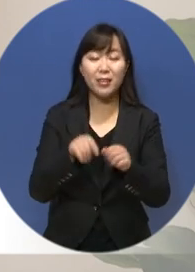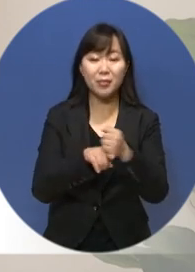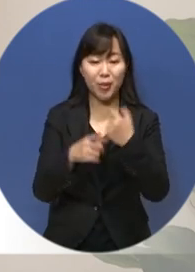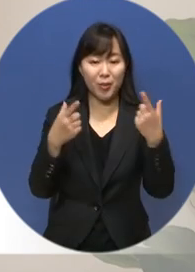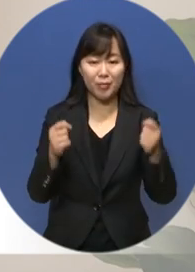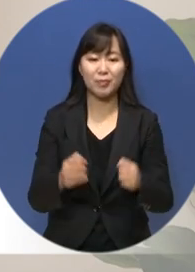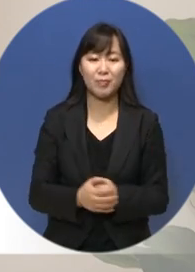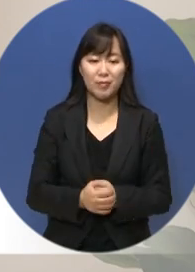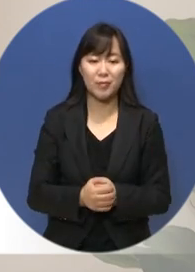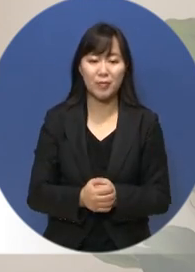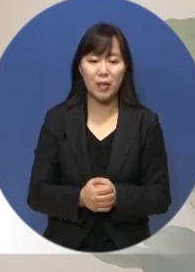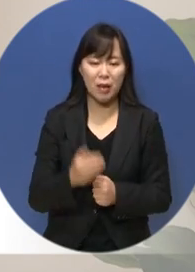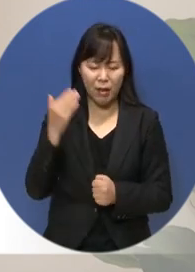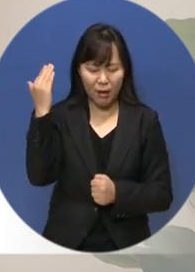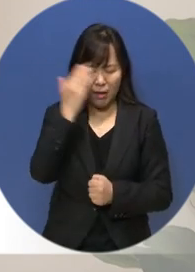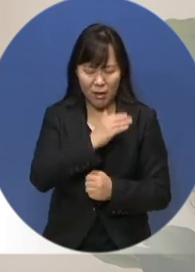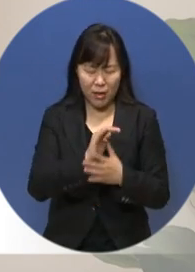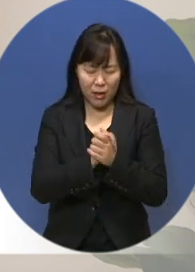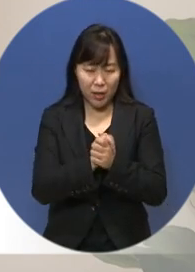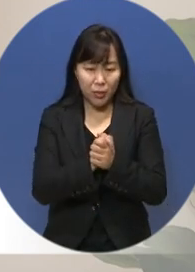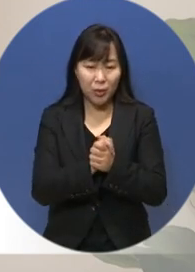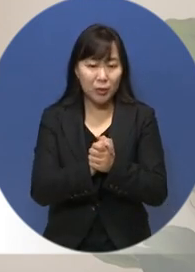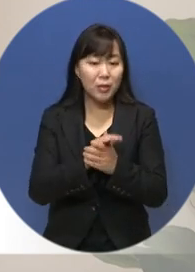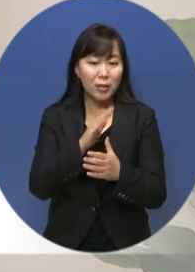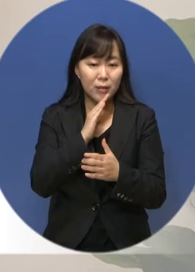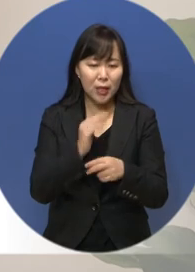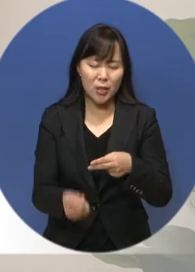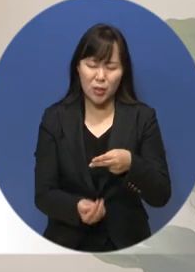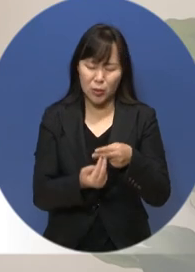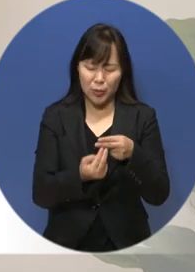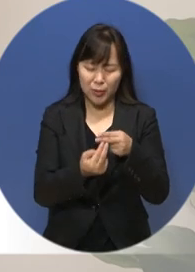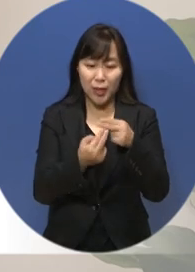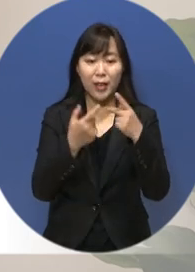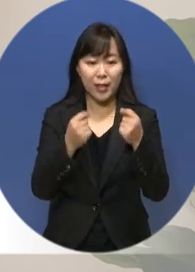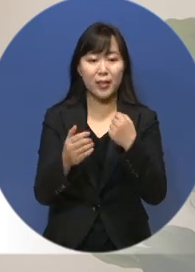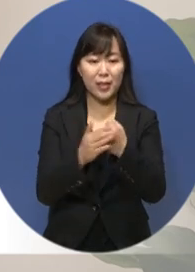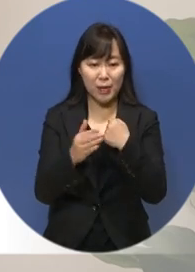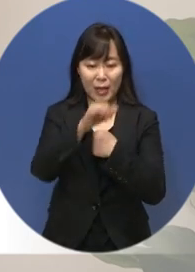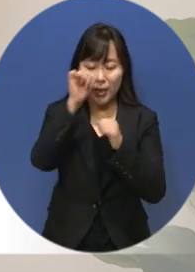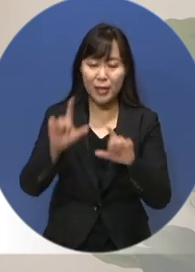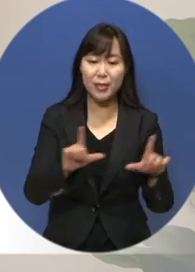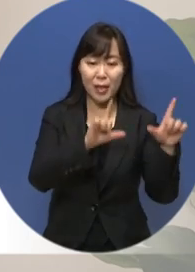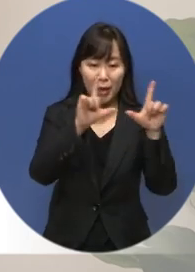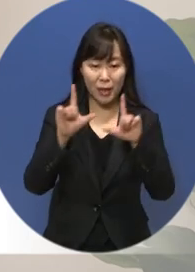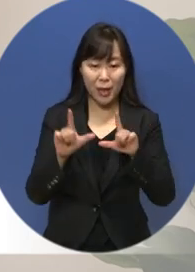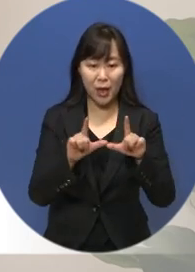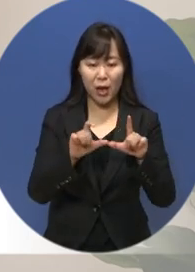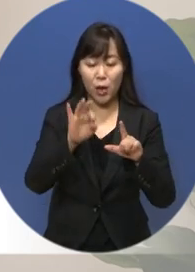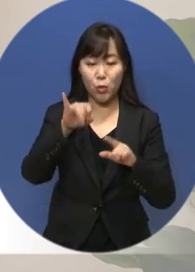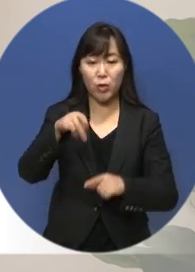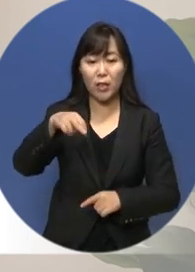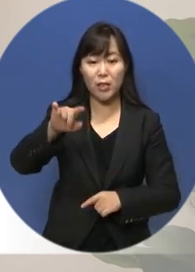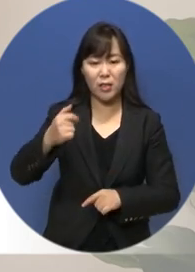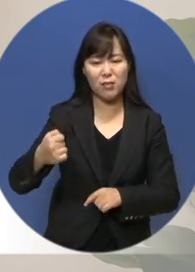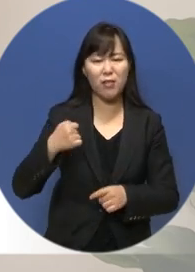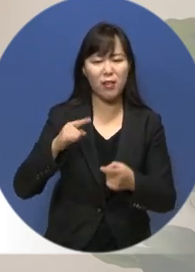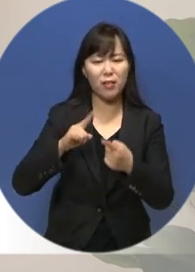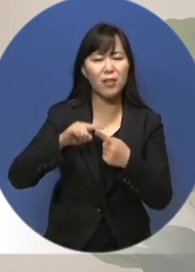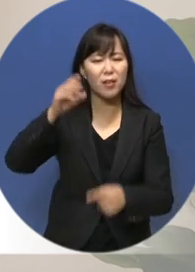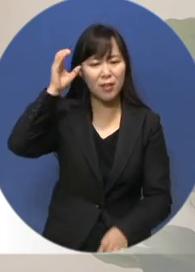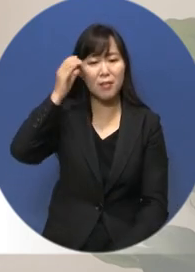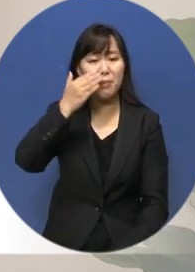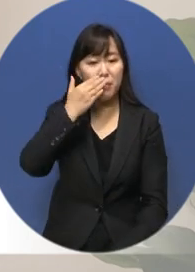의미입니다. 청정한 기도심은 마치 저축과도 같아서 인생길에 위신력을 기대할 수